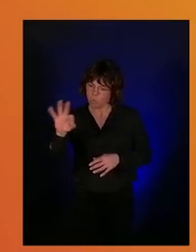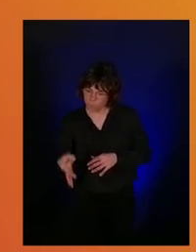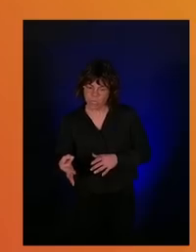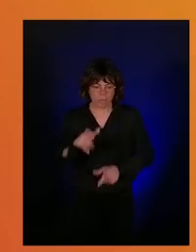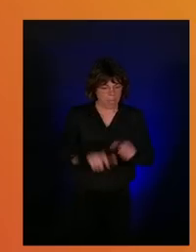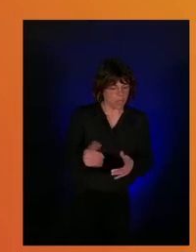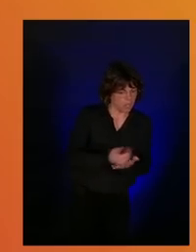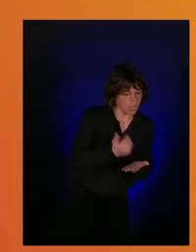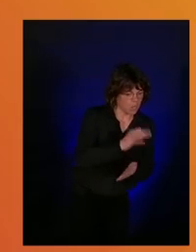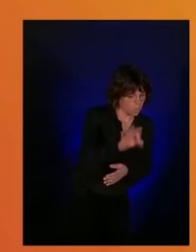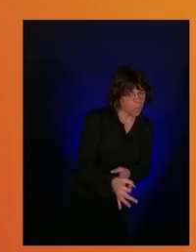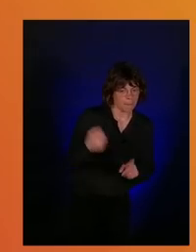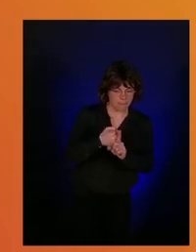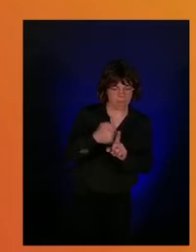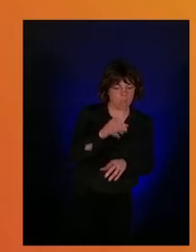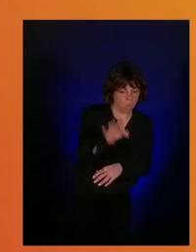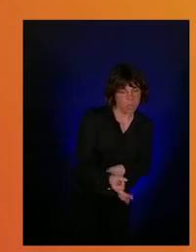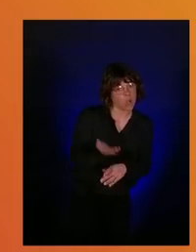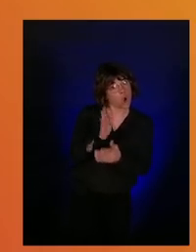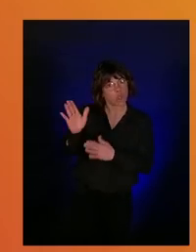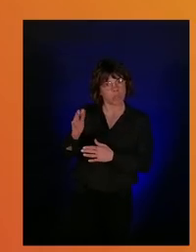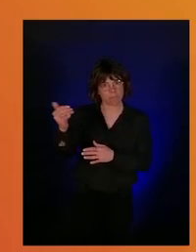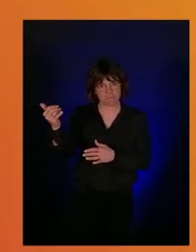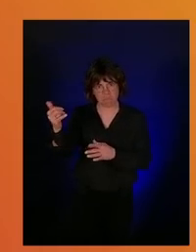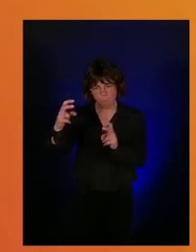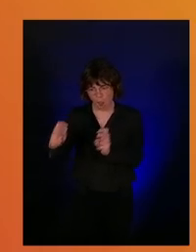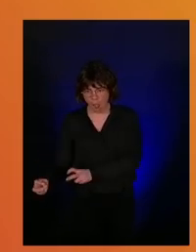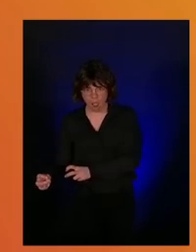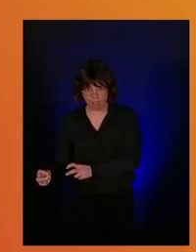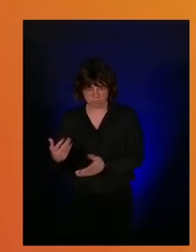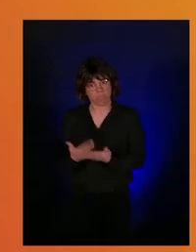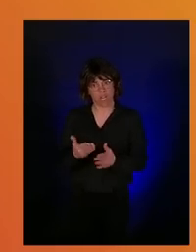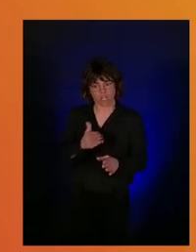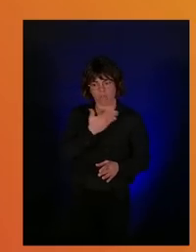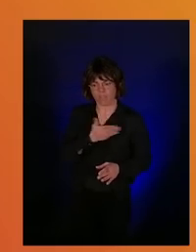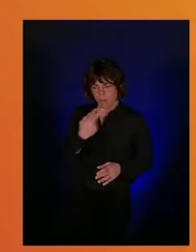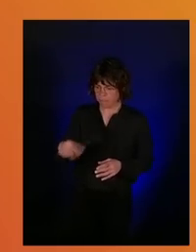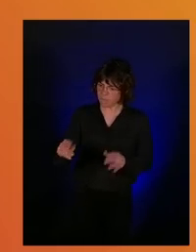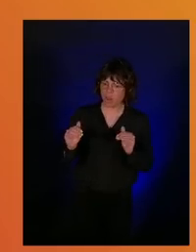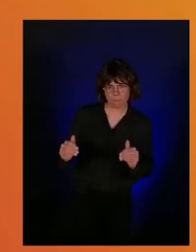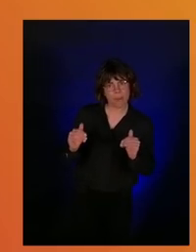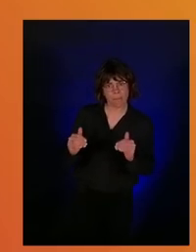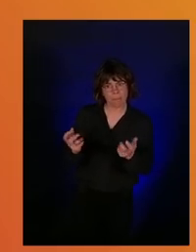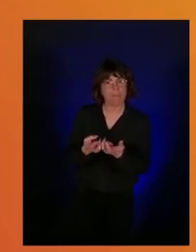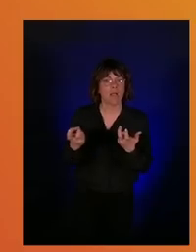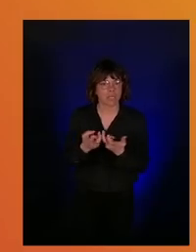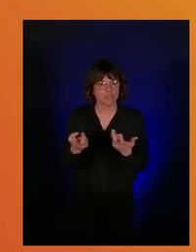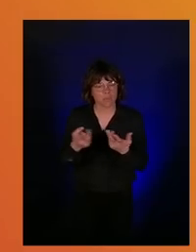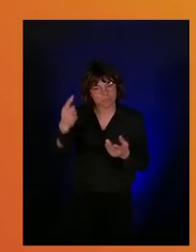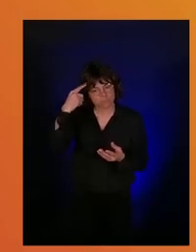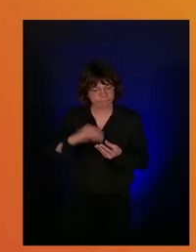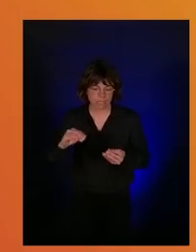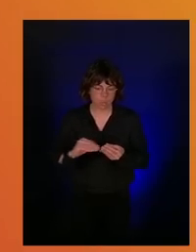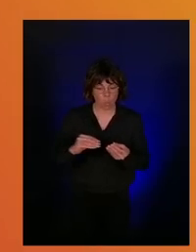salariés. D'autres, beaucoup moins et sans pour autant que leur intérêt soit au second plan, comme l'illustre la question de